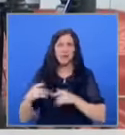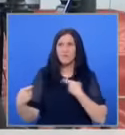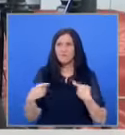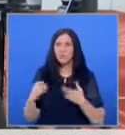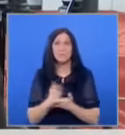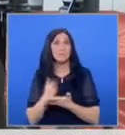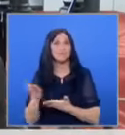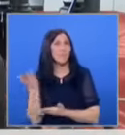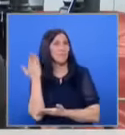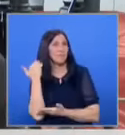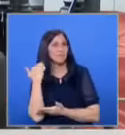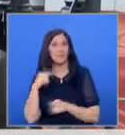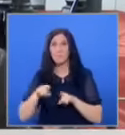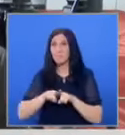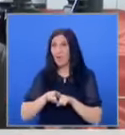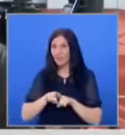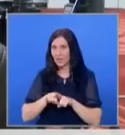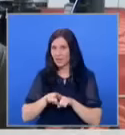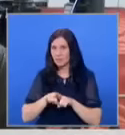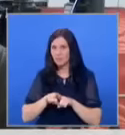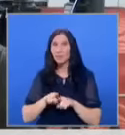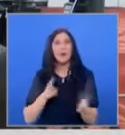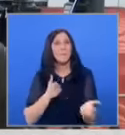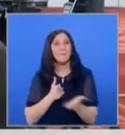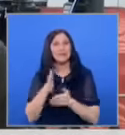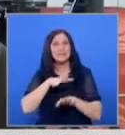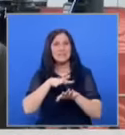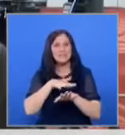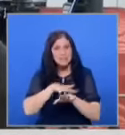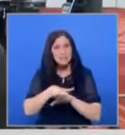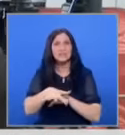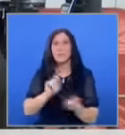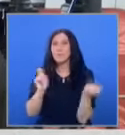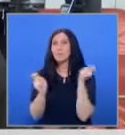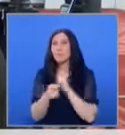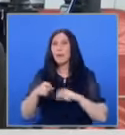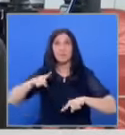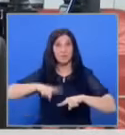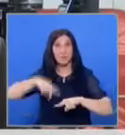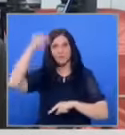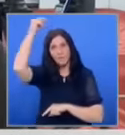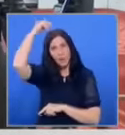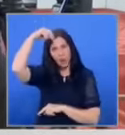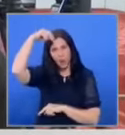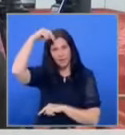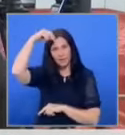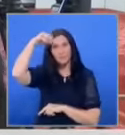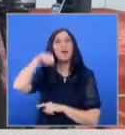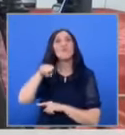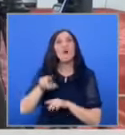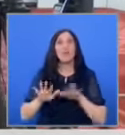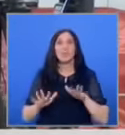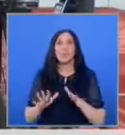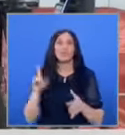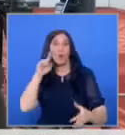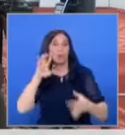бивши приятели, а през системна промяна в правосъдието в България. Това нещо